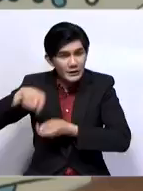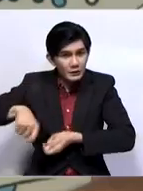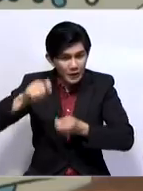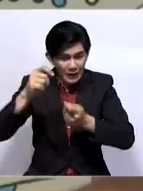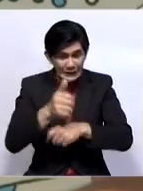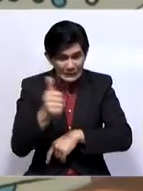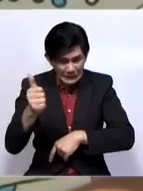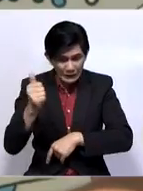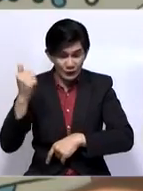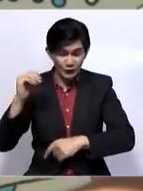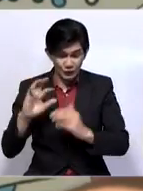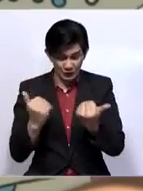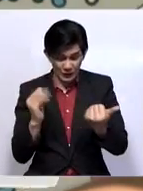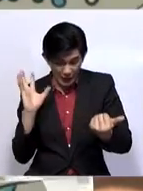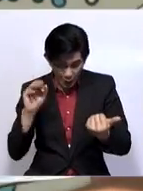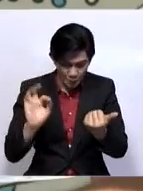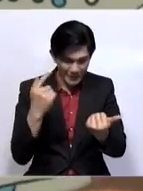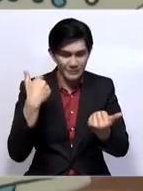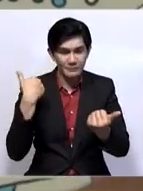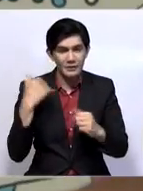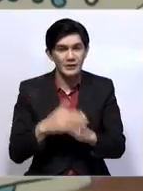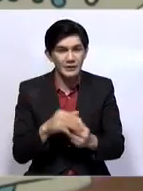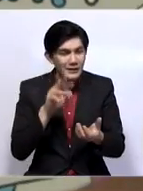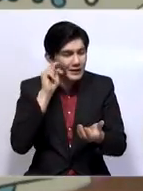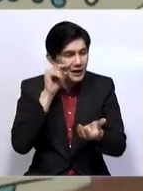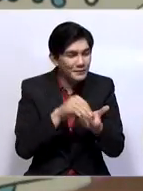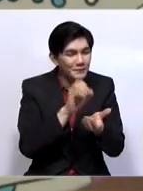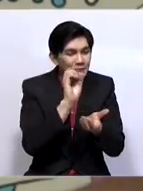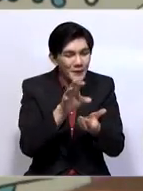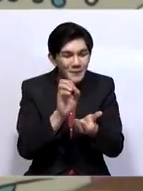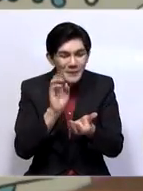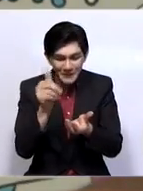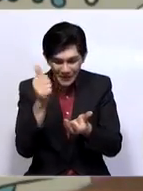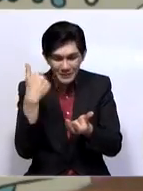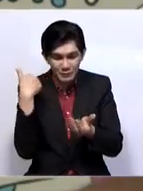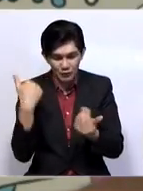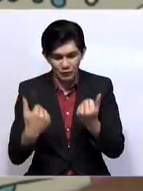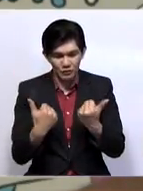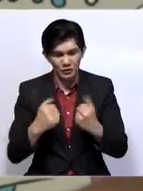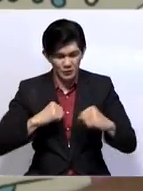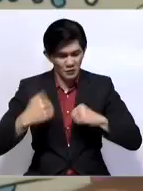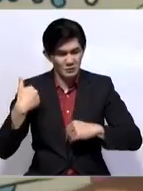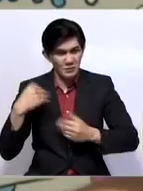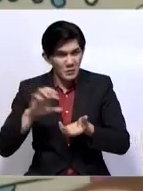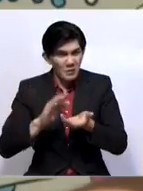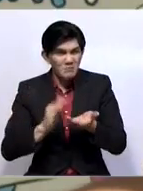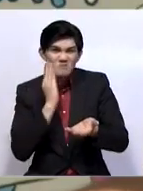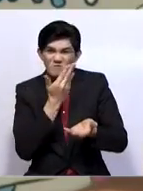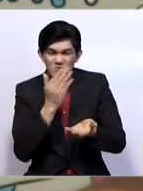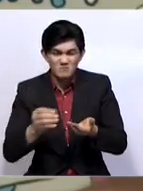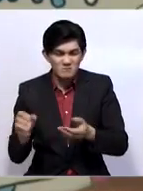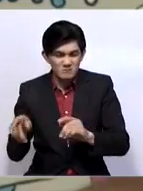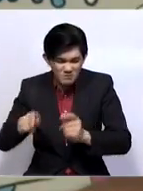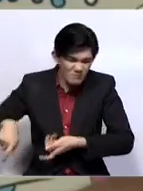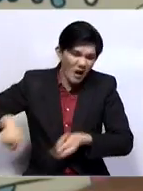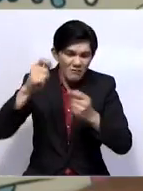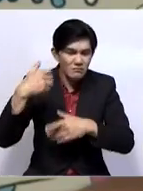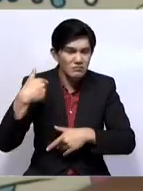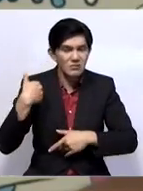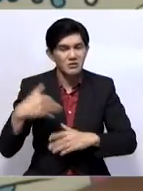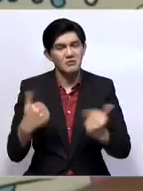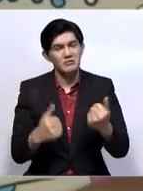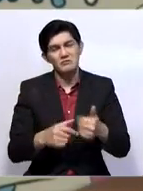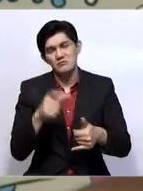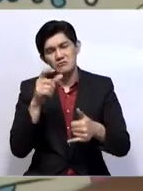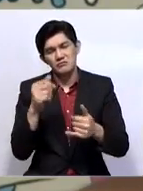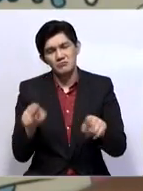ของไทยเราดีอยู่แล้วจะมีสาดน้ำพรมนิดหน่อยแต่ปัจจุบันนี้วัยรุ่นใช้แป้งใช้อะไรที่ทำให้ประเพณีไทย